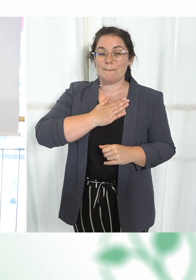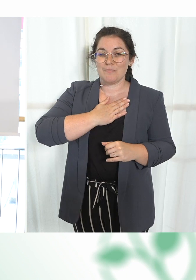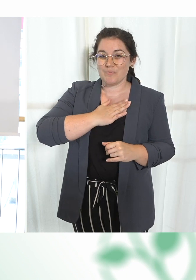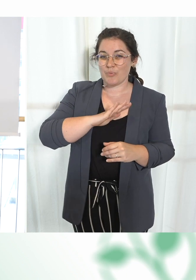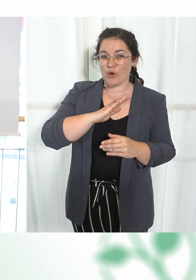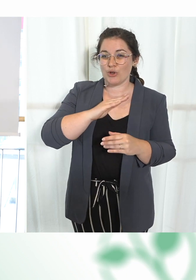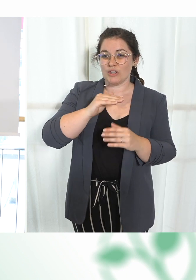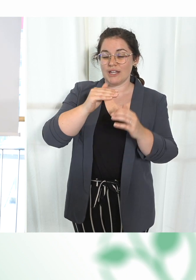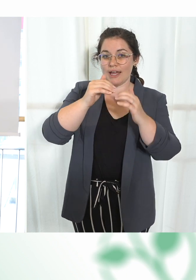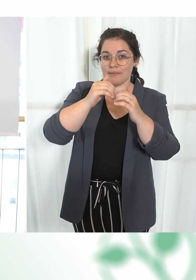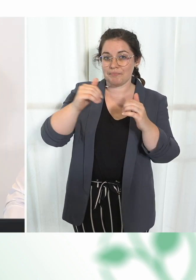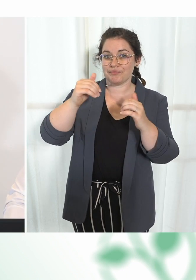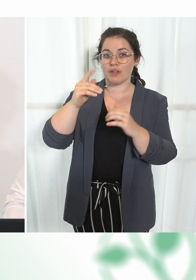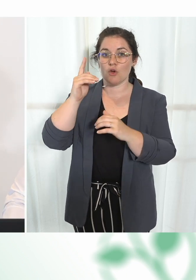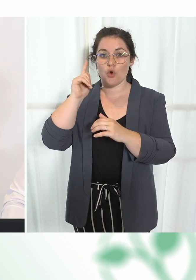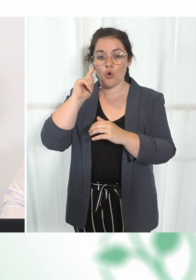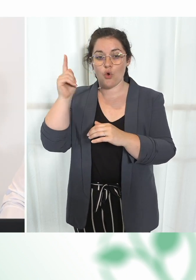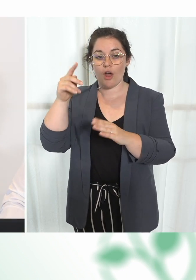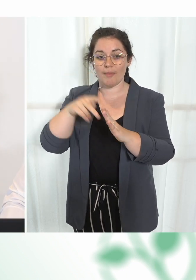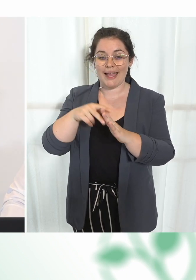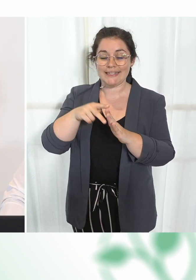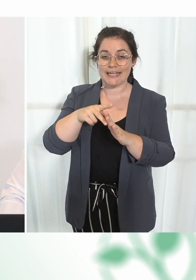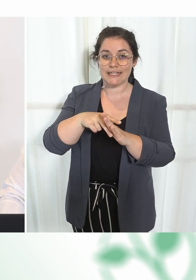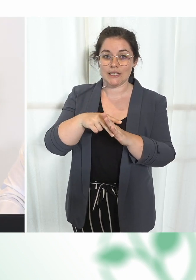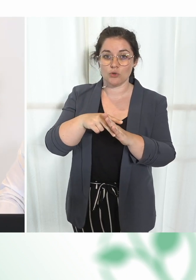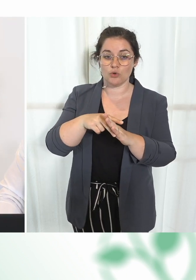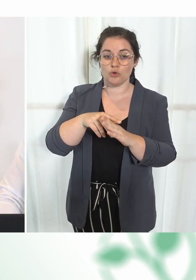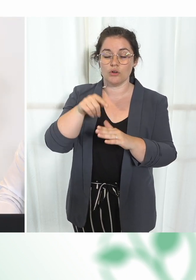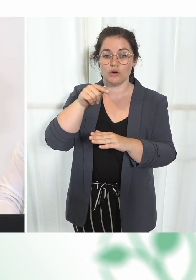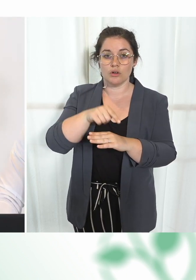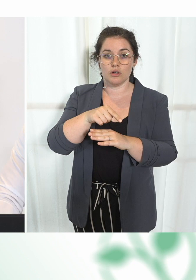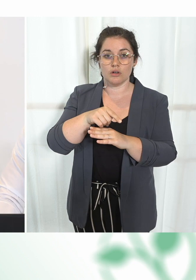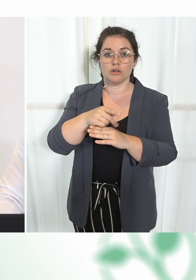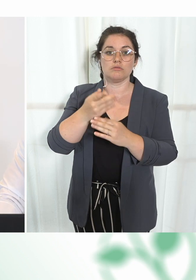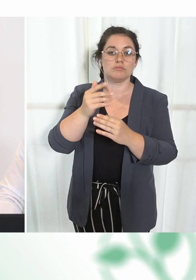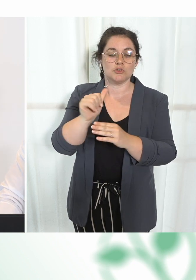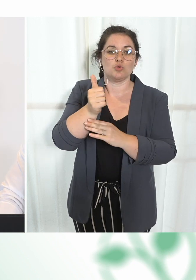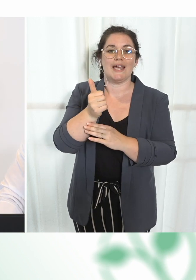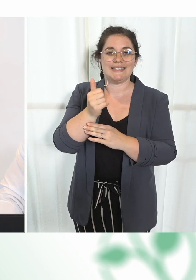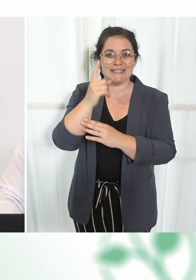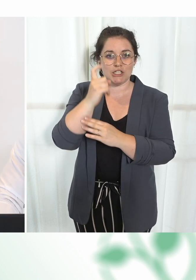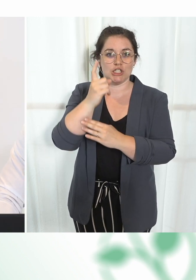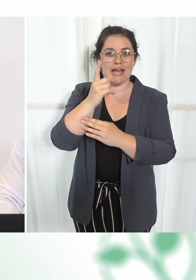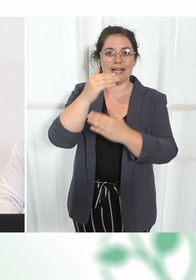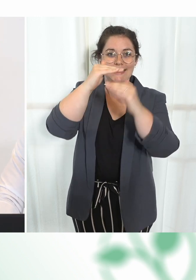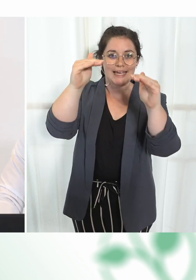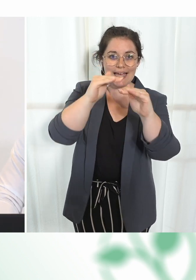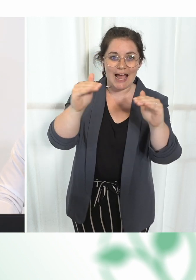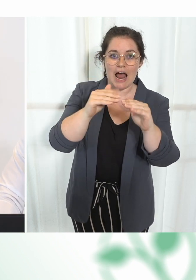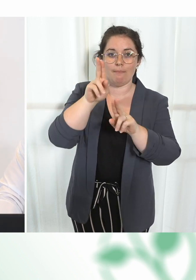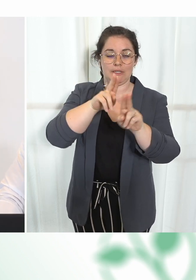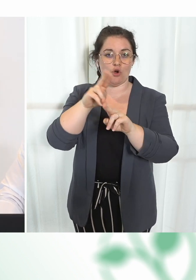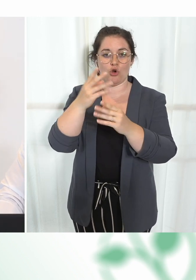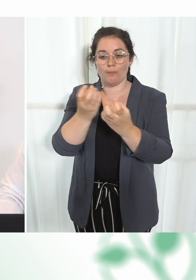zwischen Hörbeeinträchtigung, also Hörbeeinträchtigung startet in erster Linie mal mit Regalbetreuung, Produkte kennenlernen